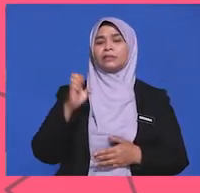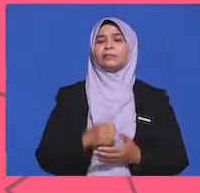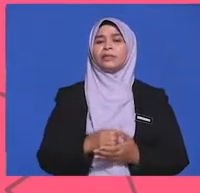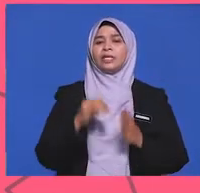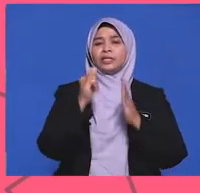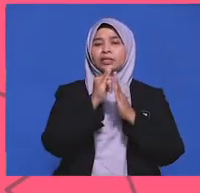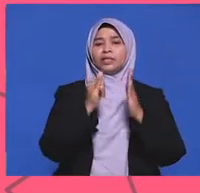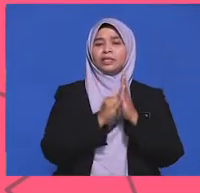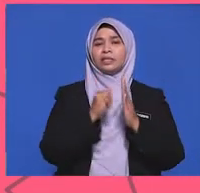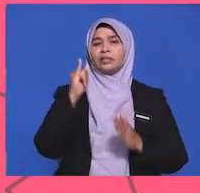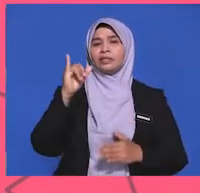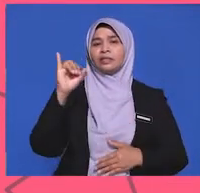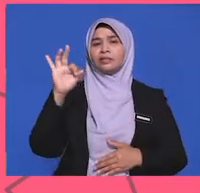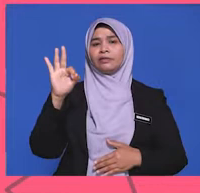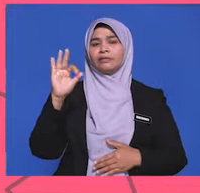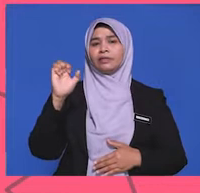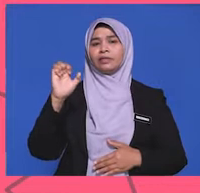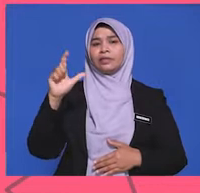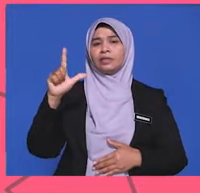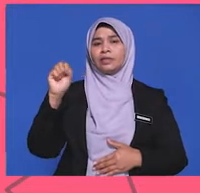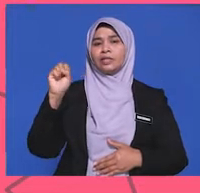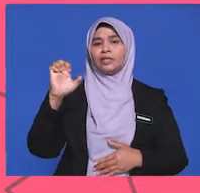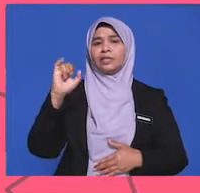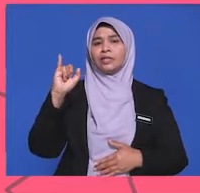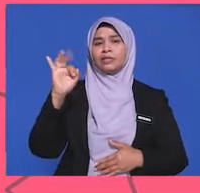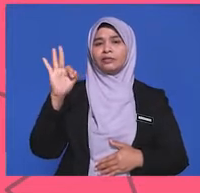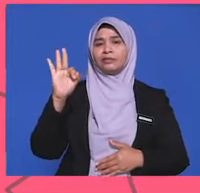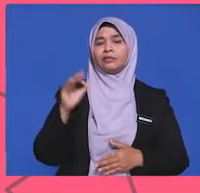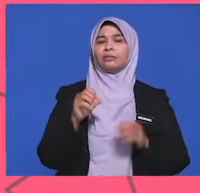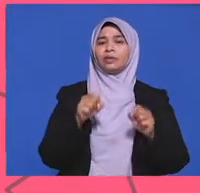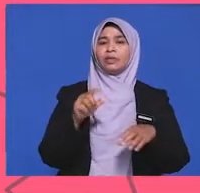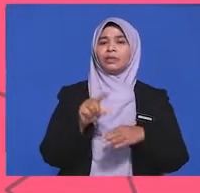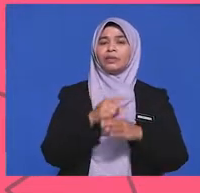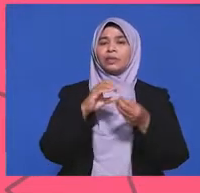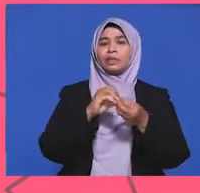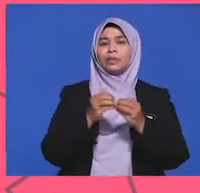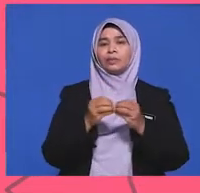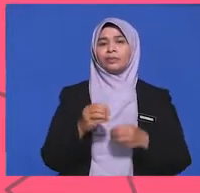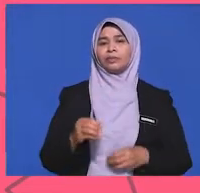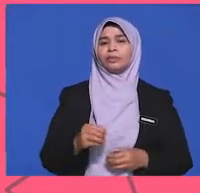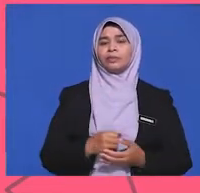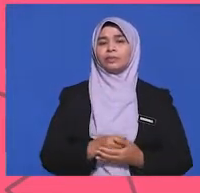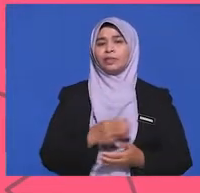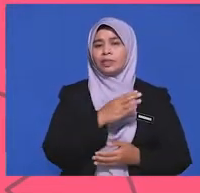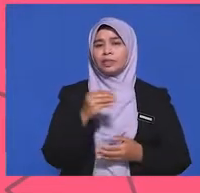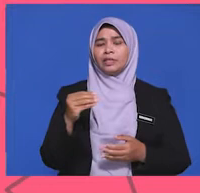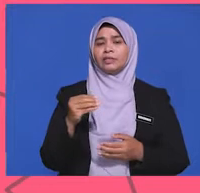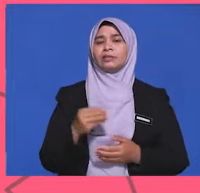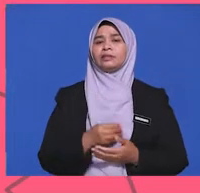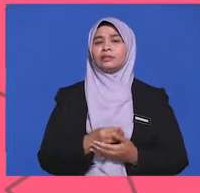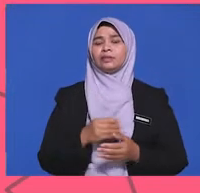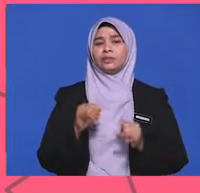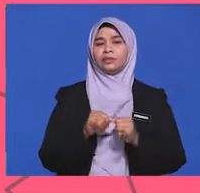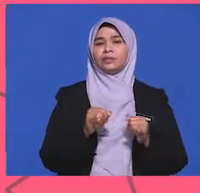syarat if, else if boleh menggunakan nombor, aksara dan